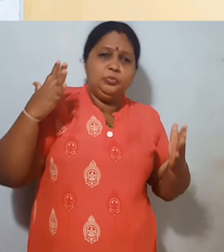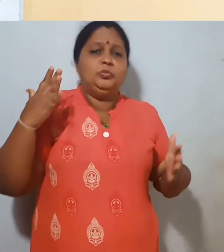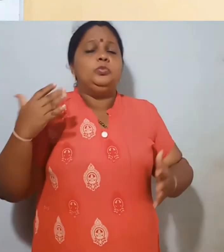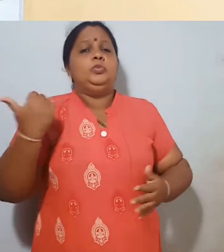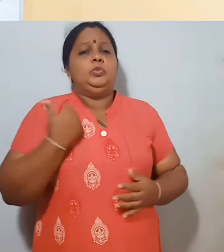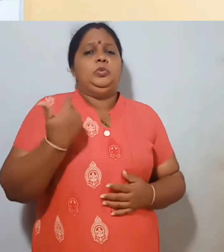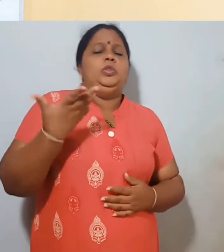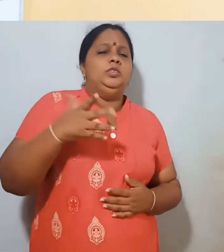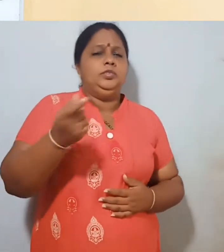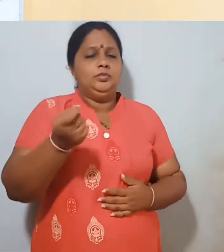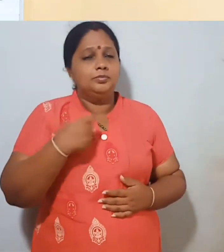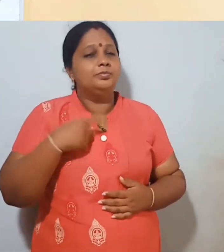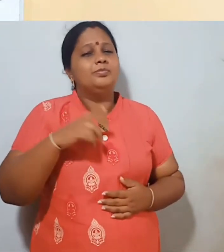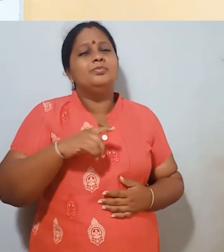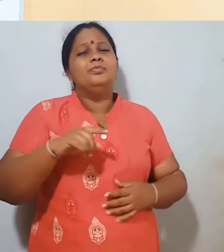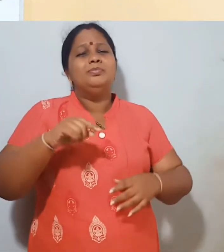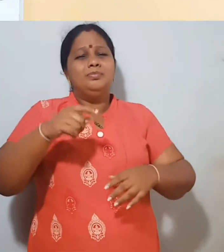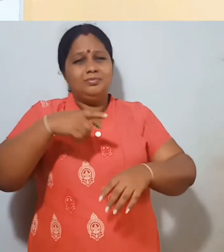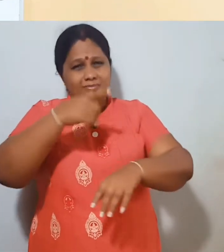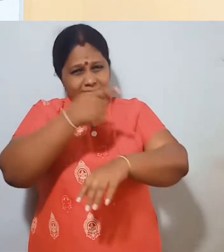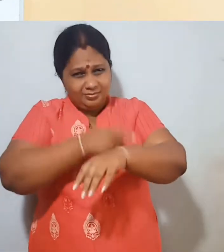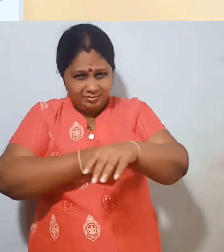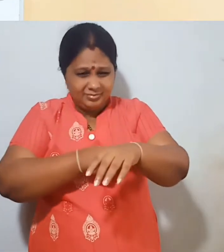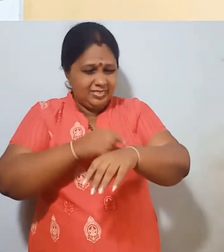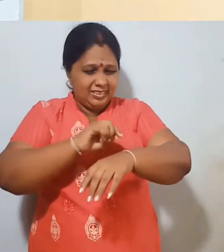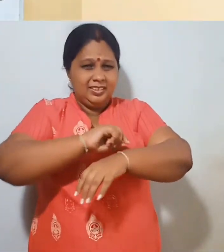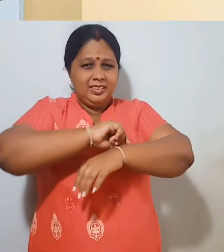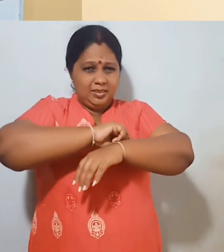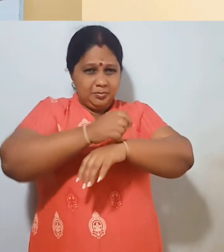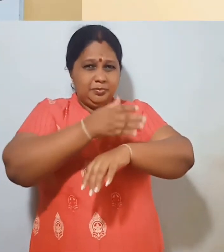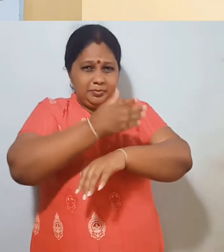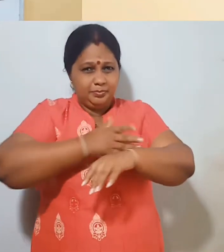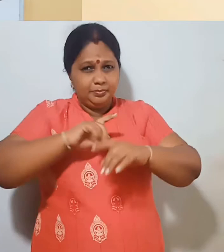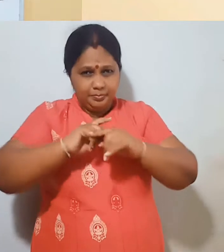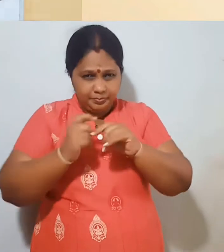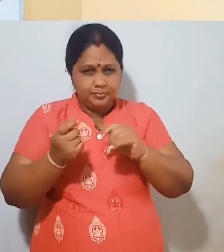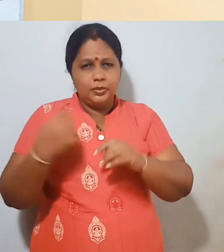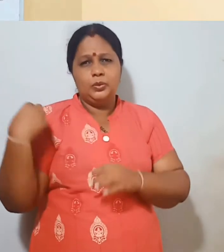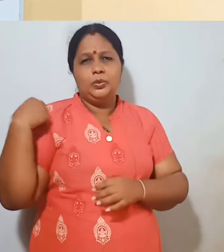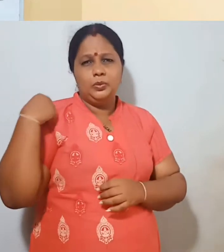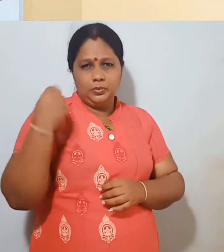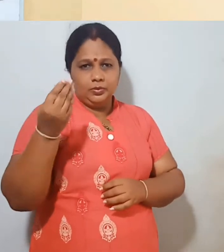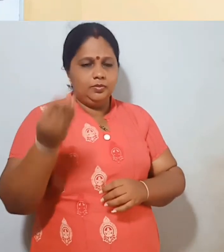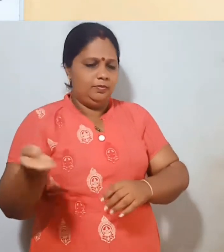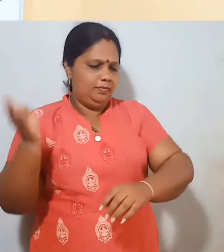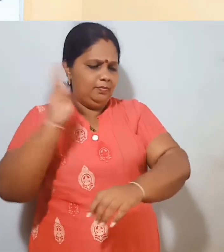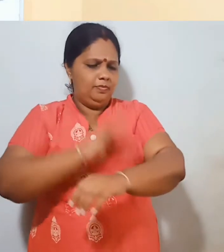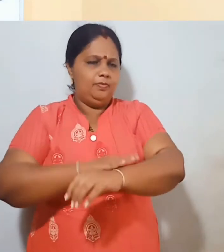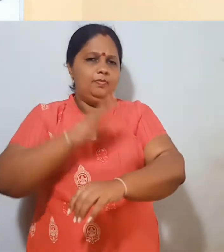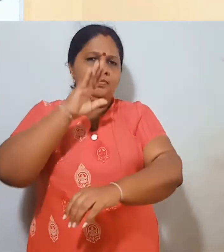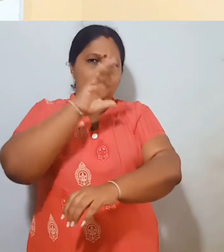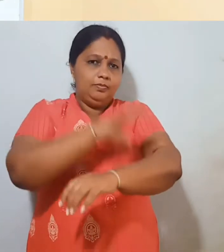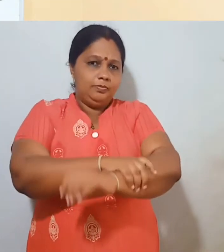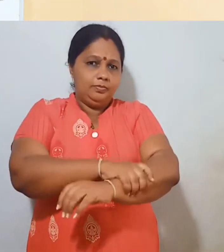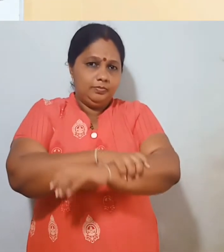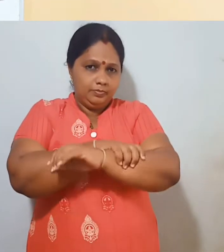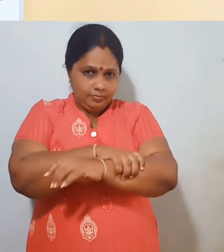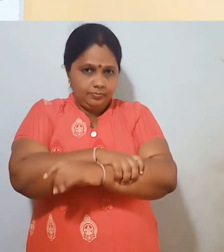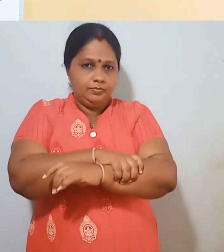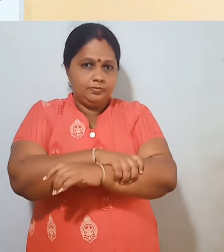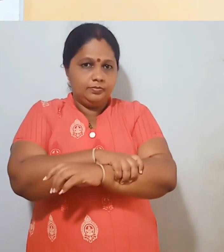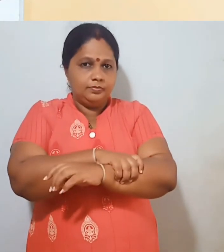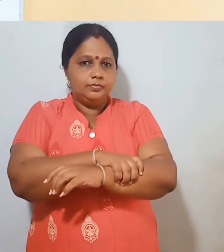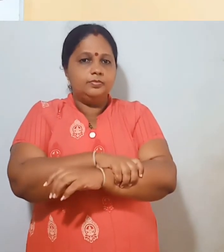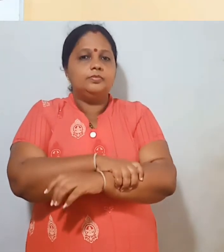காயமாக இருந்தாலும் சரி, அந்த காயத்துக்கு மேல ஒரு துணி துண்டை போட்டு கொஞ்ச நேரம் அமர்த்தி பிடிச்சிங்களாக இருந்தால், அதுக்கு மேல ஒரு அமுக்கத்தை கொடுக்கமாக